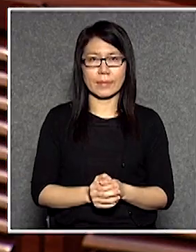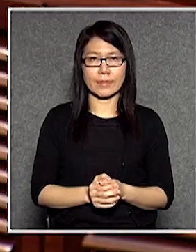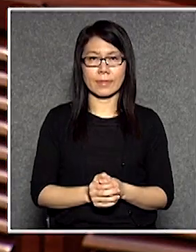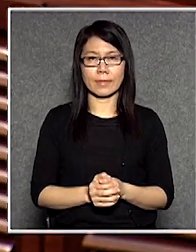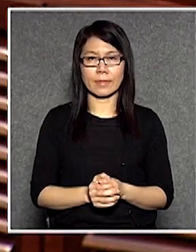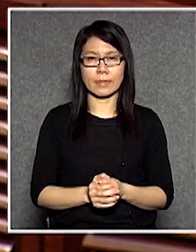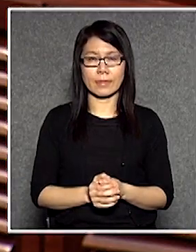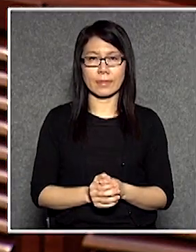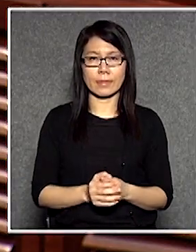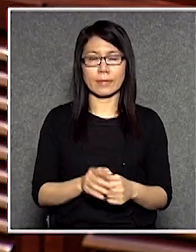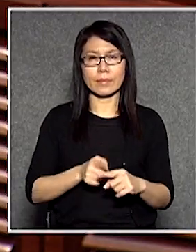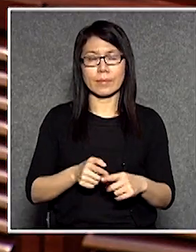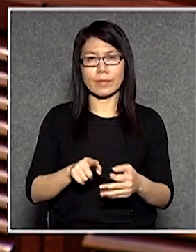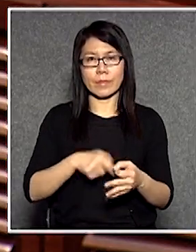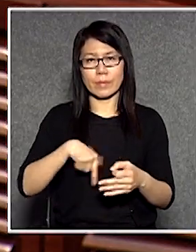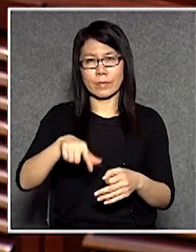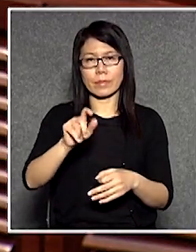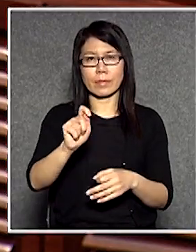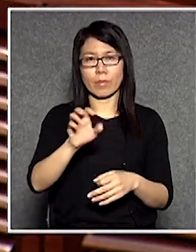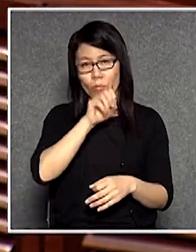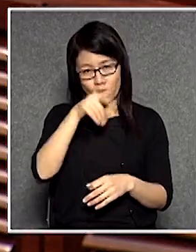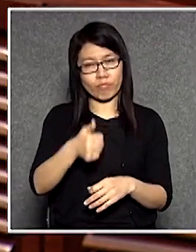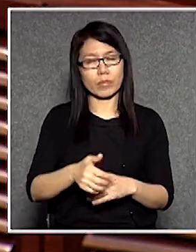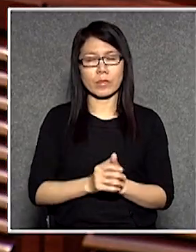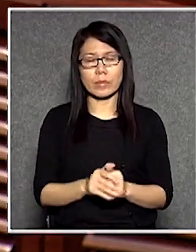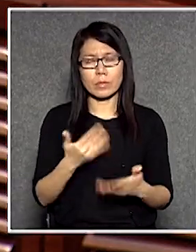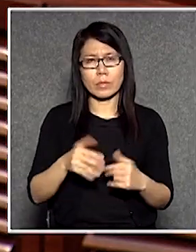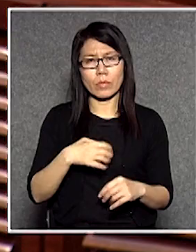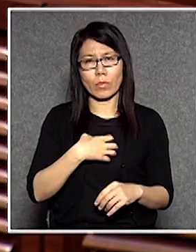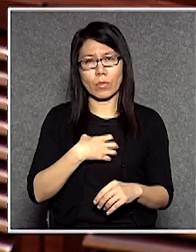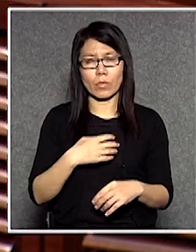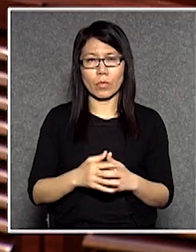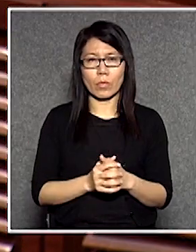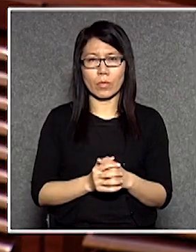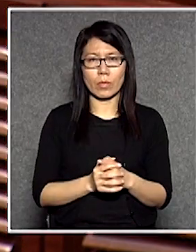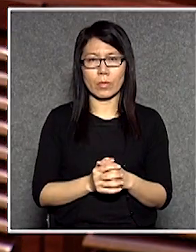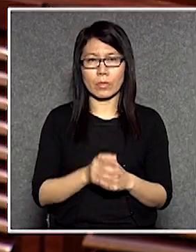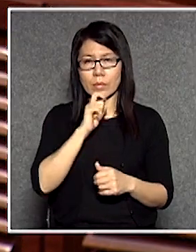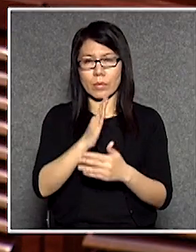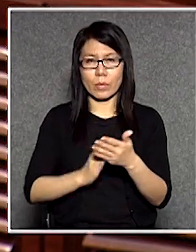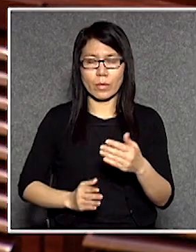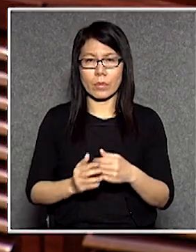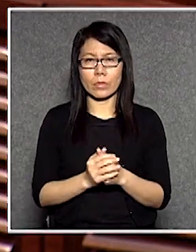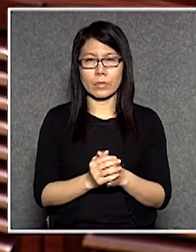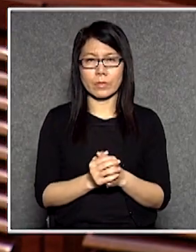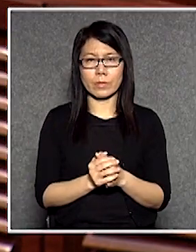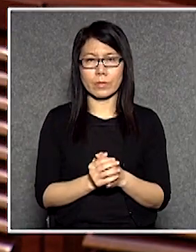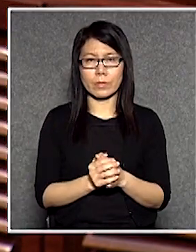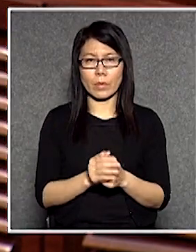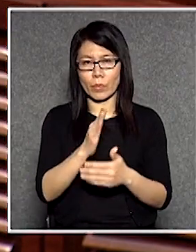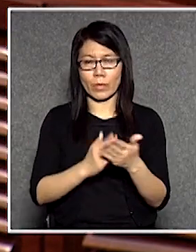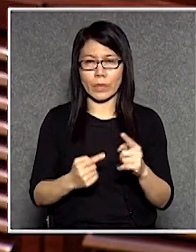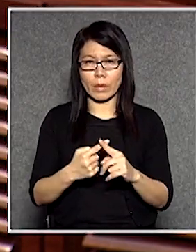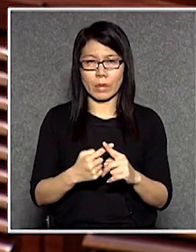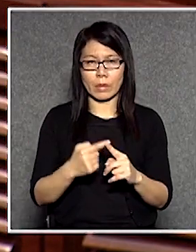所以咧，其實譚耀宗議員都講得幾好嘅。佢認為咧，即係有啲即係呢一啲嘅人嘅精神狀